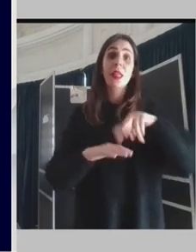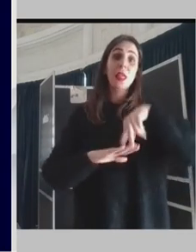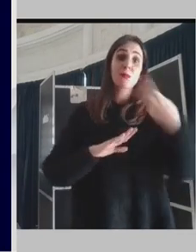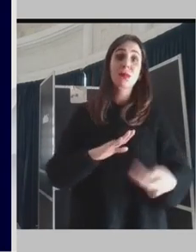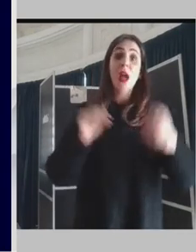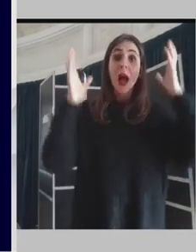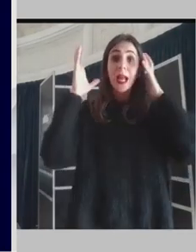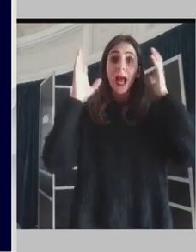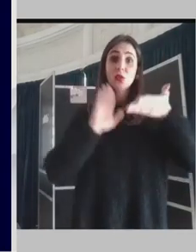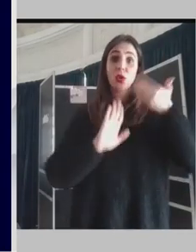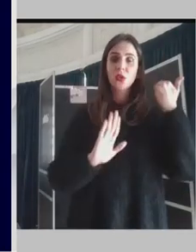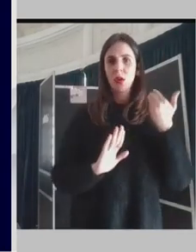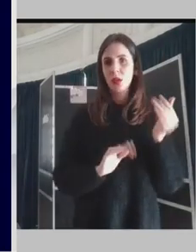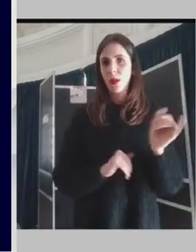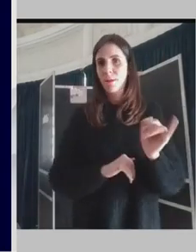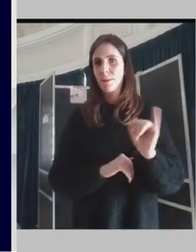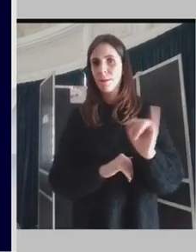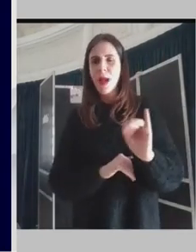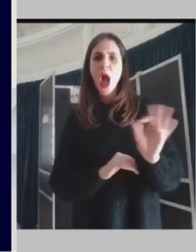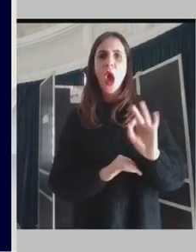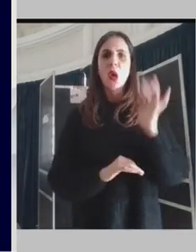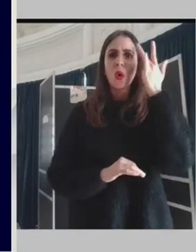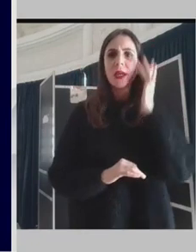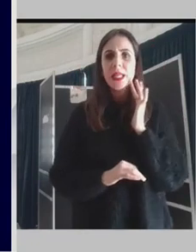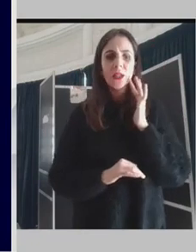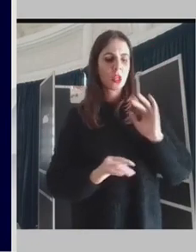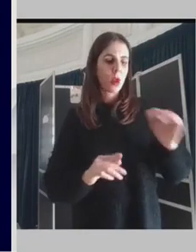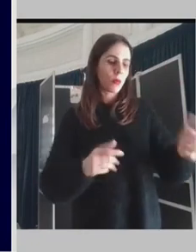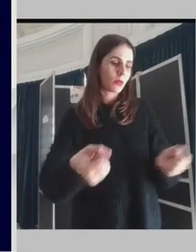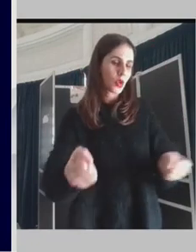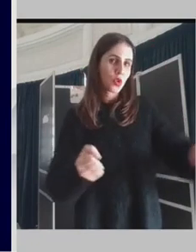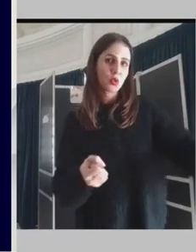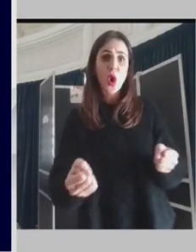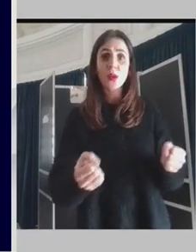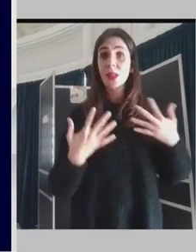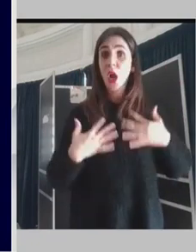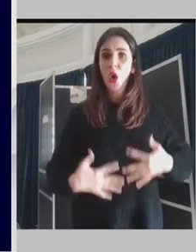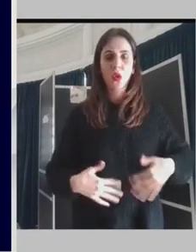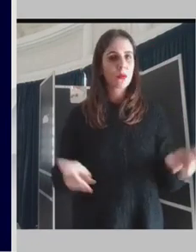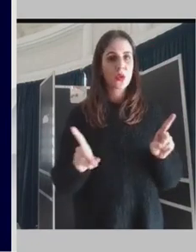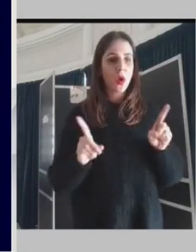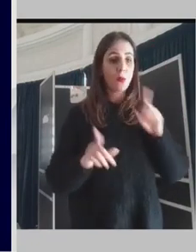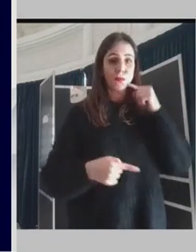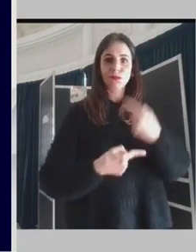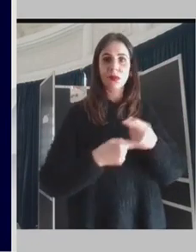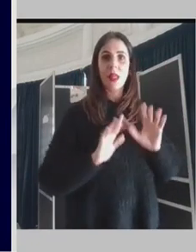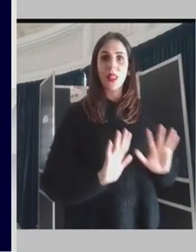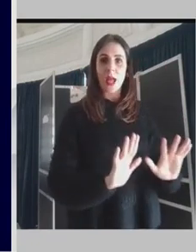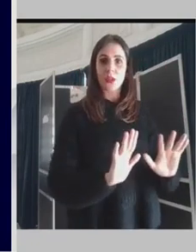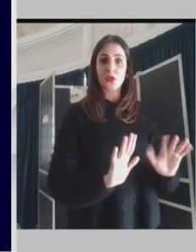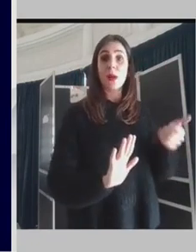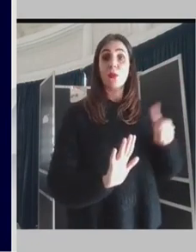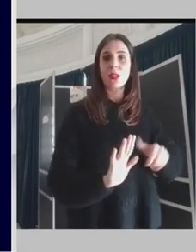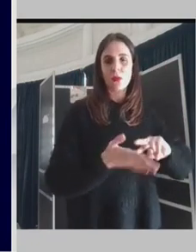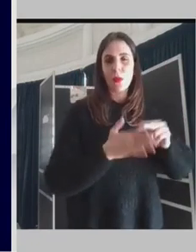mai toccare la vittima perché potresti creare ulteriori problematiche e queste cose